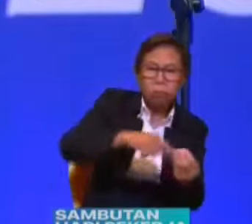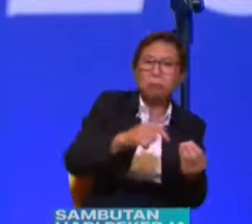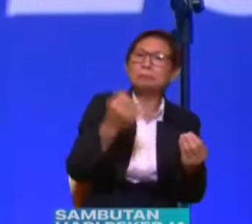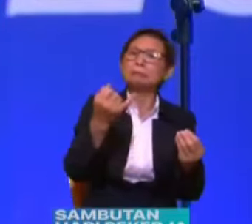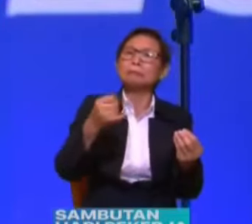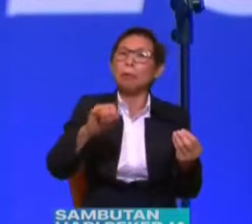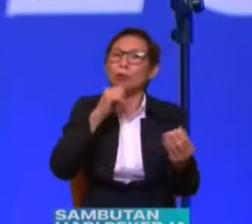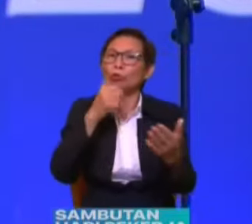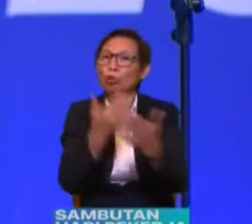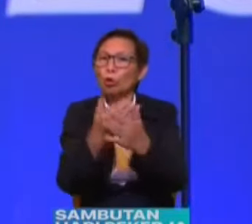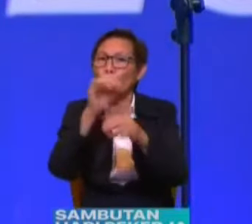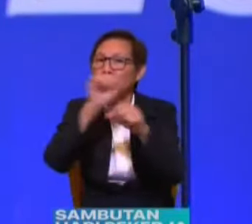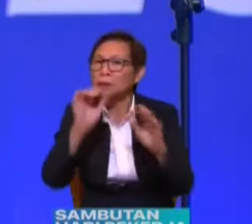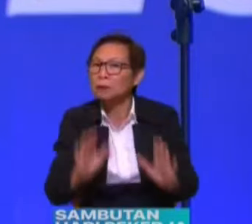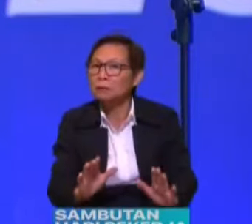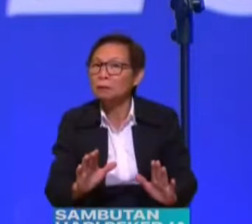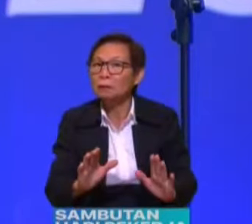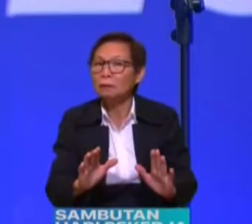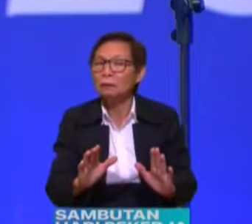untuk pekerja,